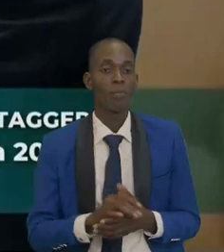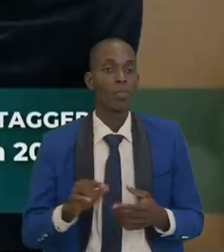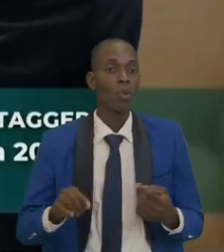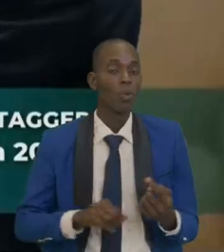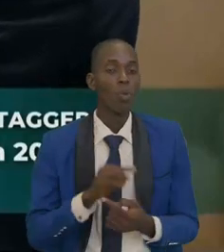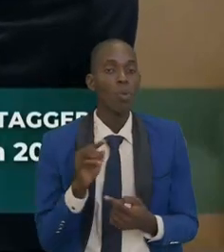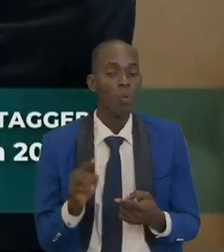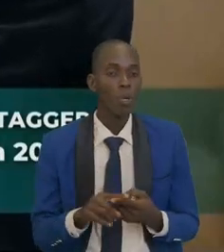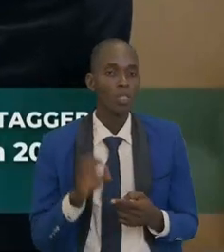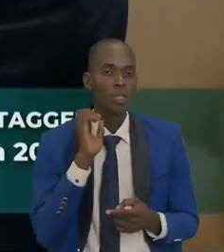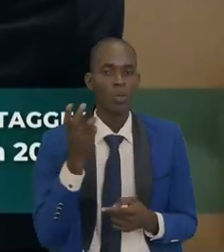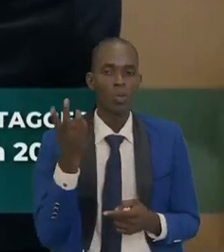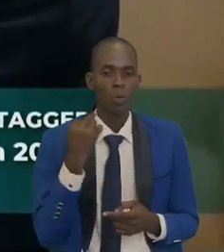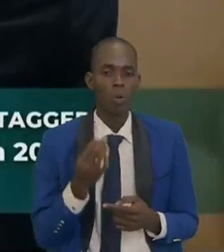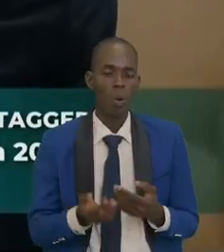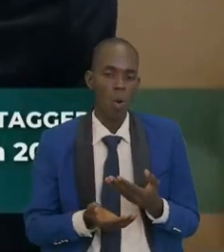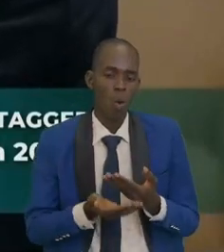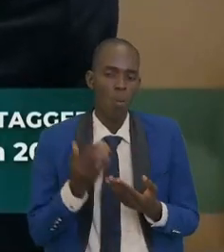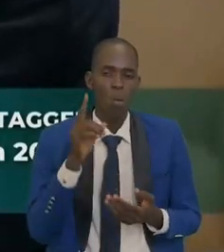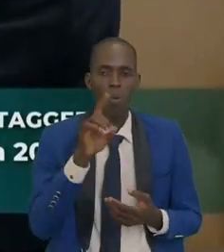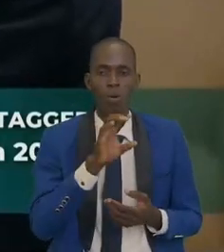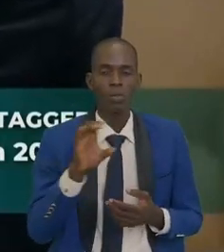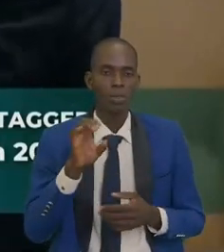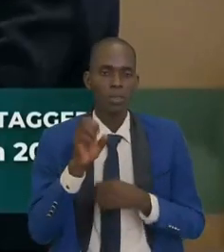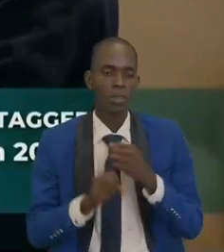puisqu'il avait près de 100 ans